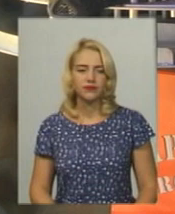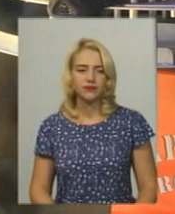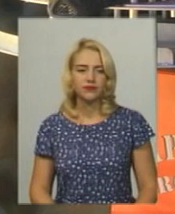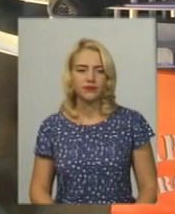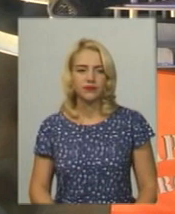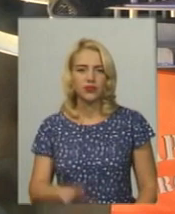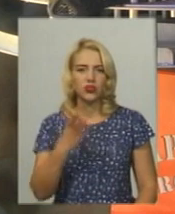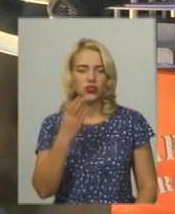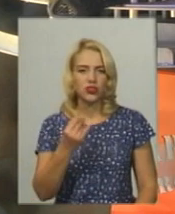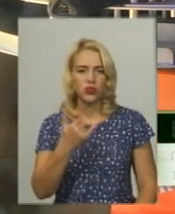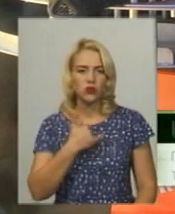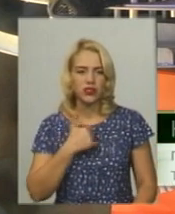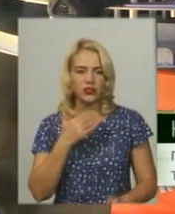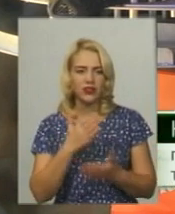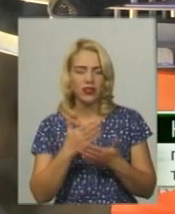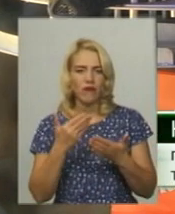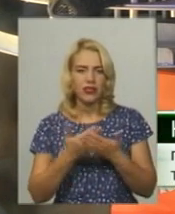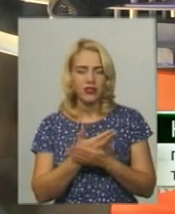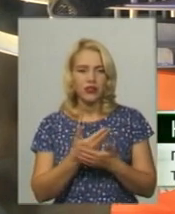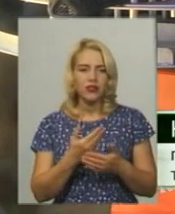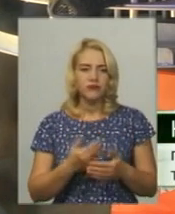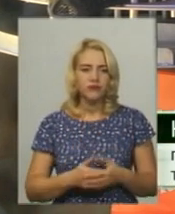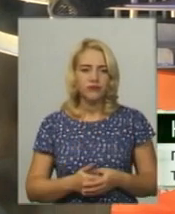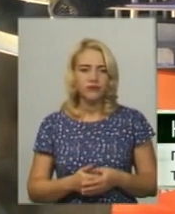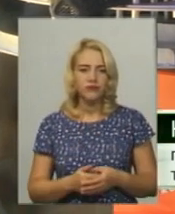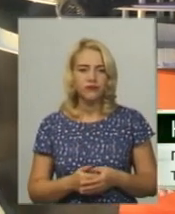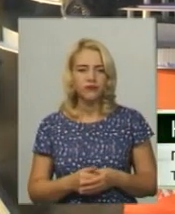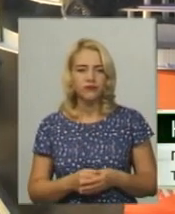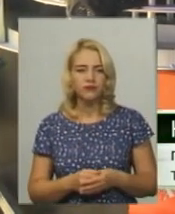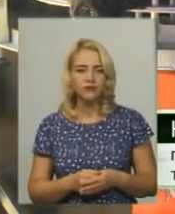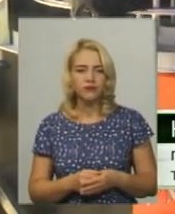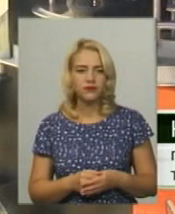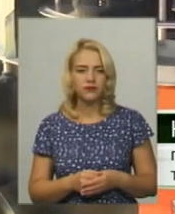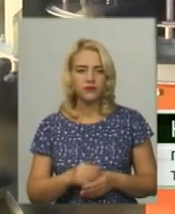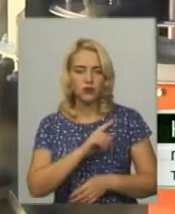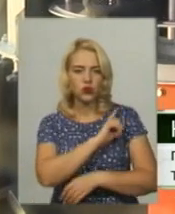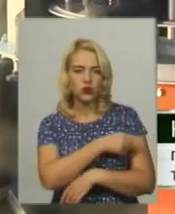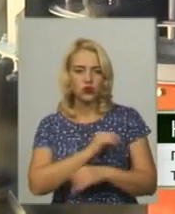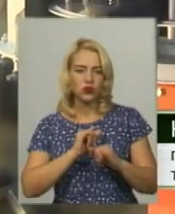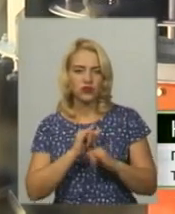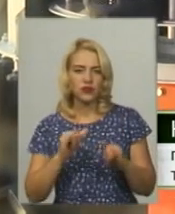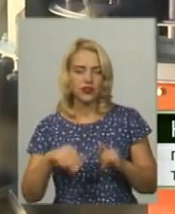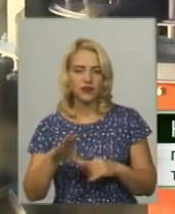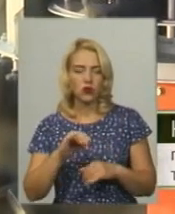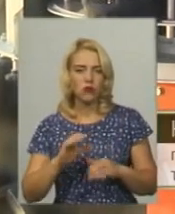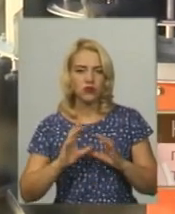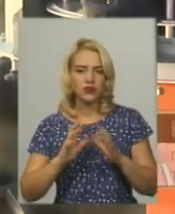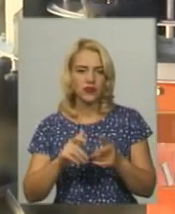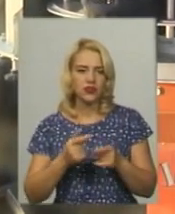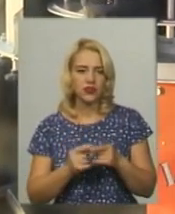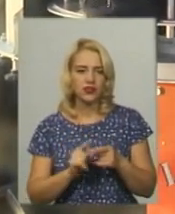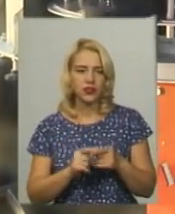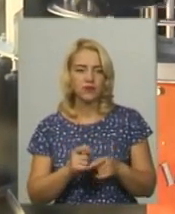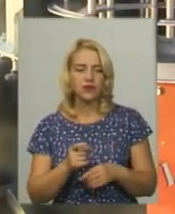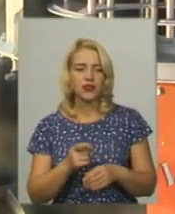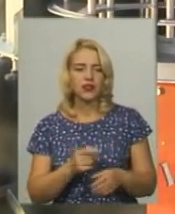Ще в нас є така інноваційна штука, досить така потужно розвивається у всьому світі зараз. Це